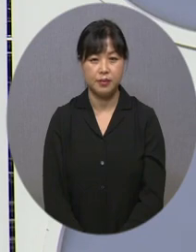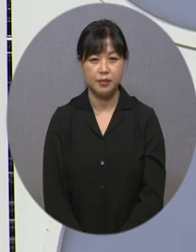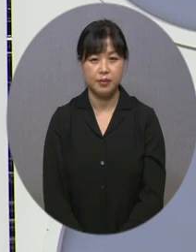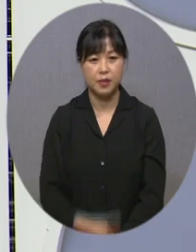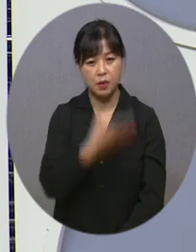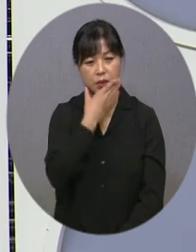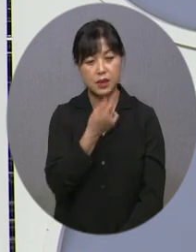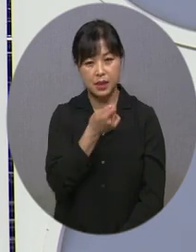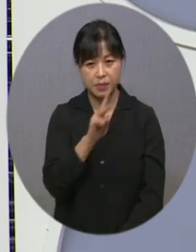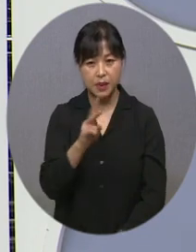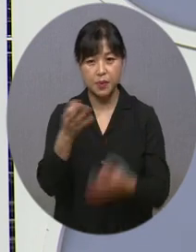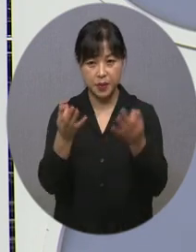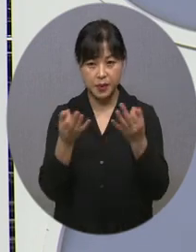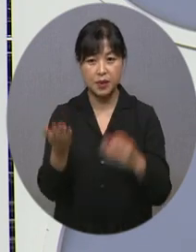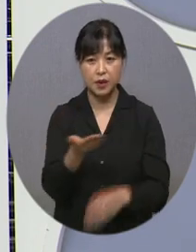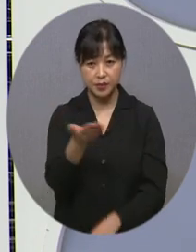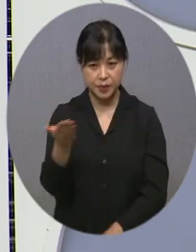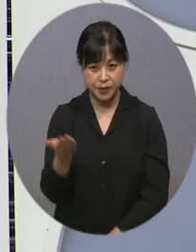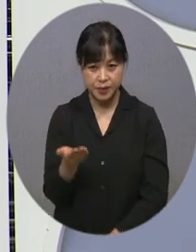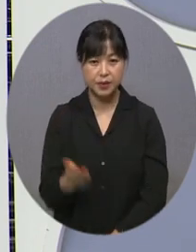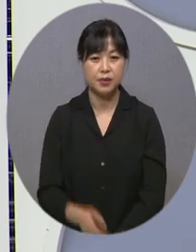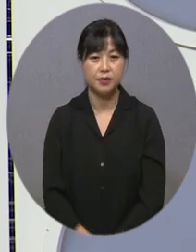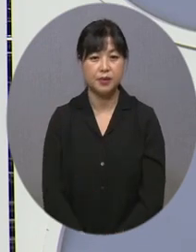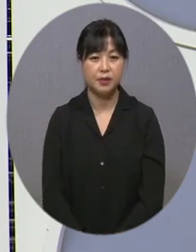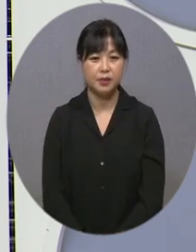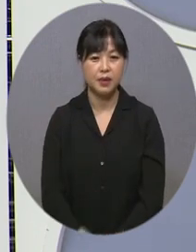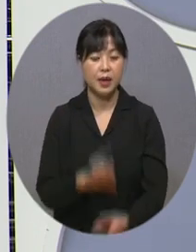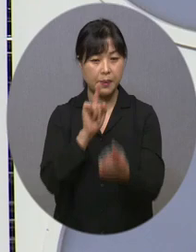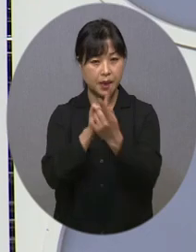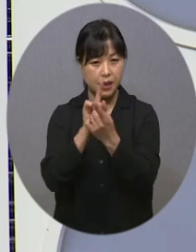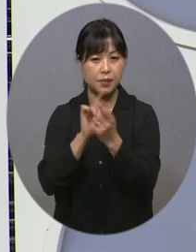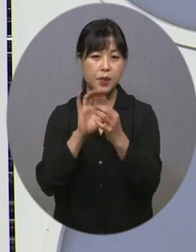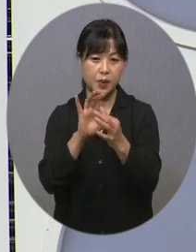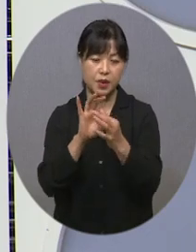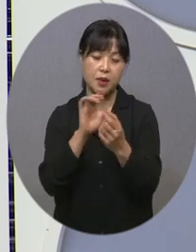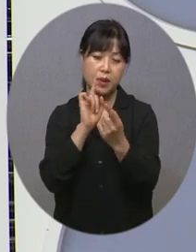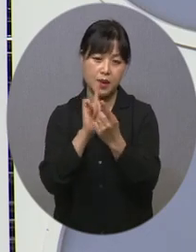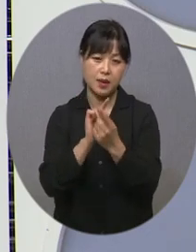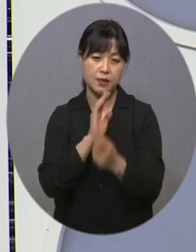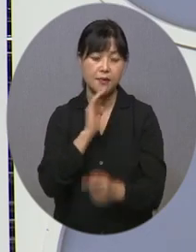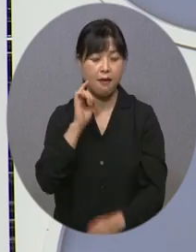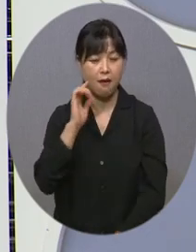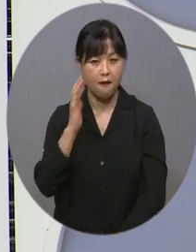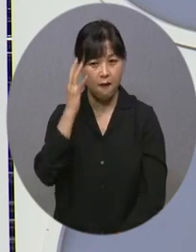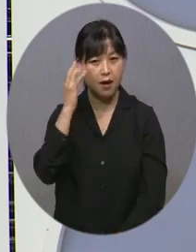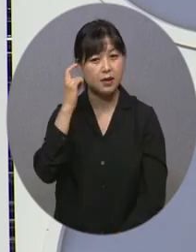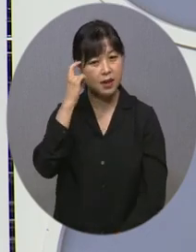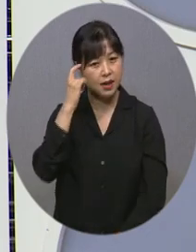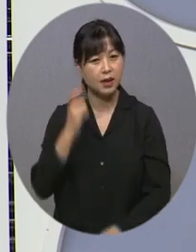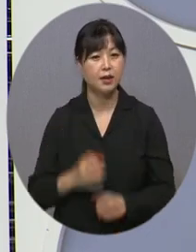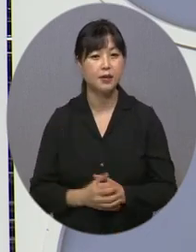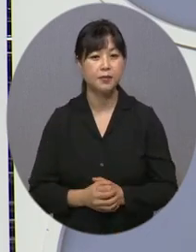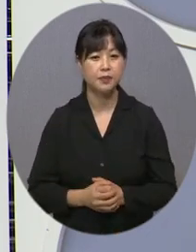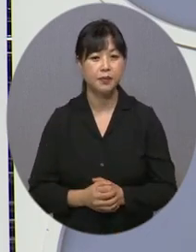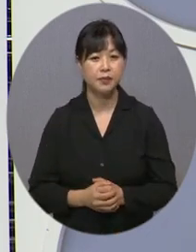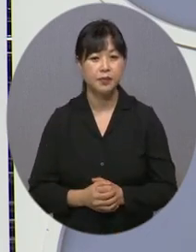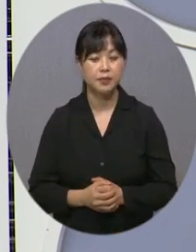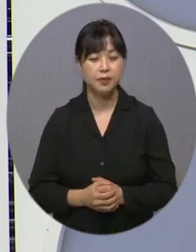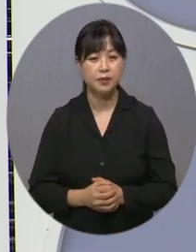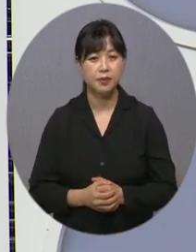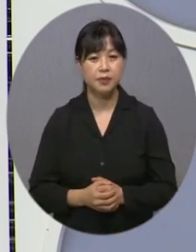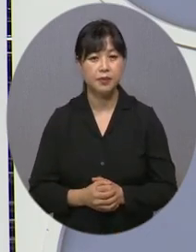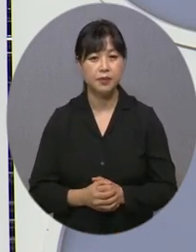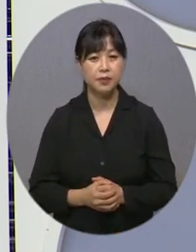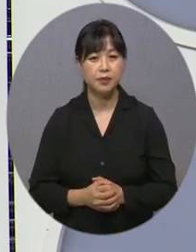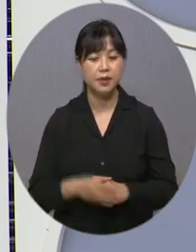이 복지 TV를 시청하고 있는 여러분, 이렇게 만남을 통해서 만나게 된 걸 저는 영광으로 생각합니다. 또